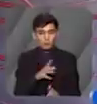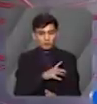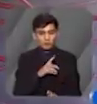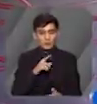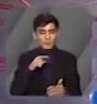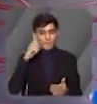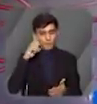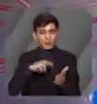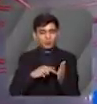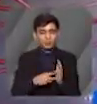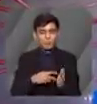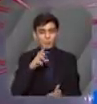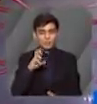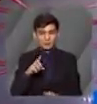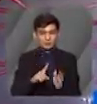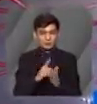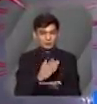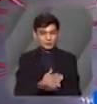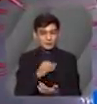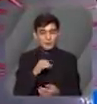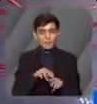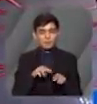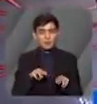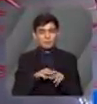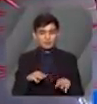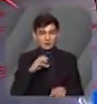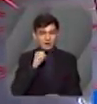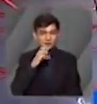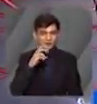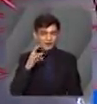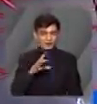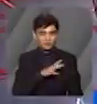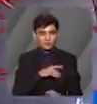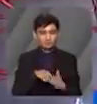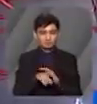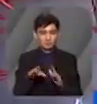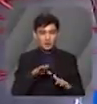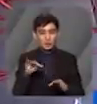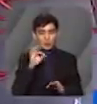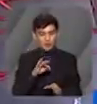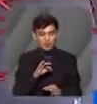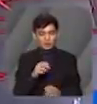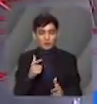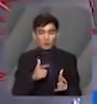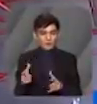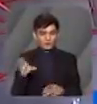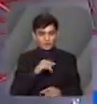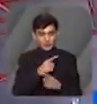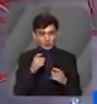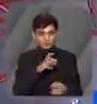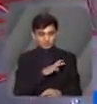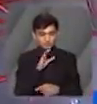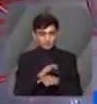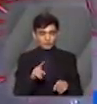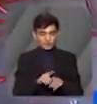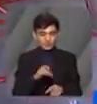Б жоспары бар екен. Премьер-министр Асқар Мәмин іс-қимыл алгоритмін ұйымдастыруға дайын болыңыздар деп тапсырма берсе, сыртқы